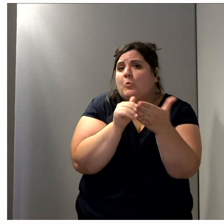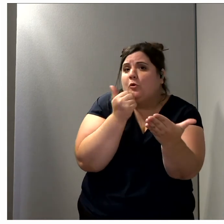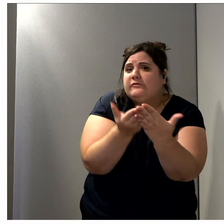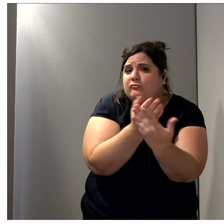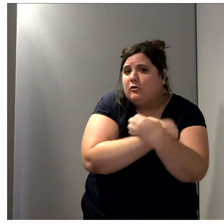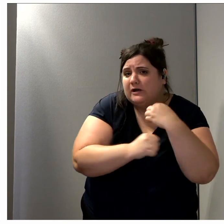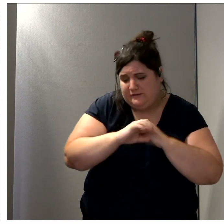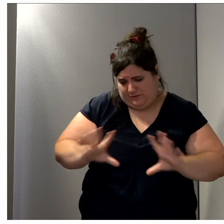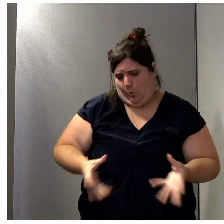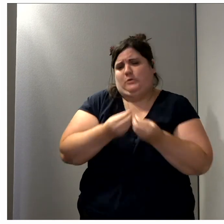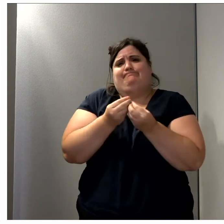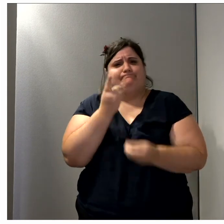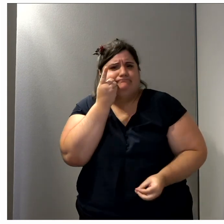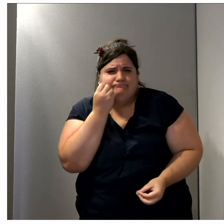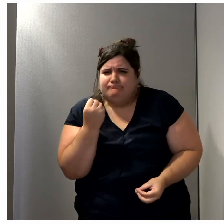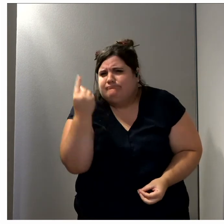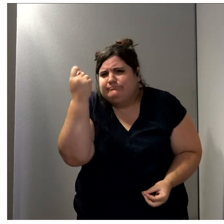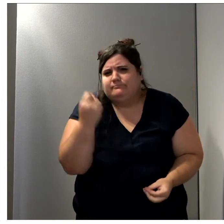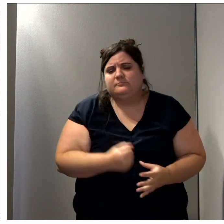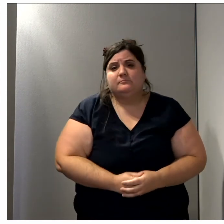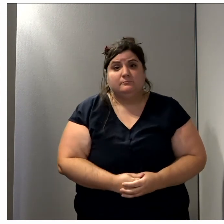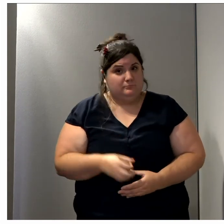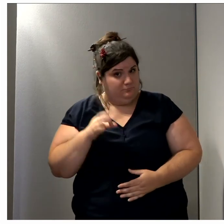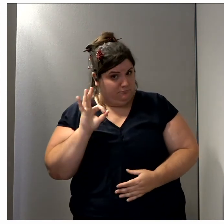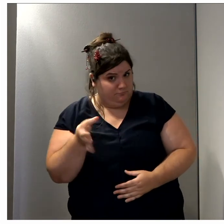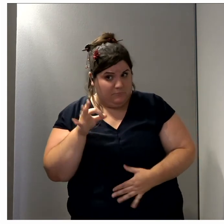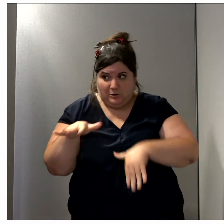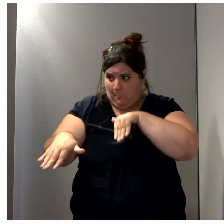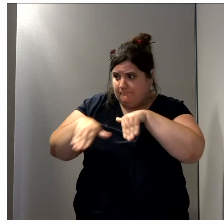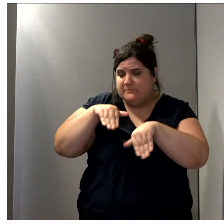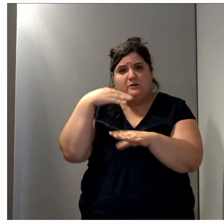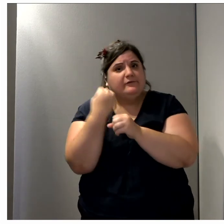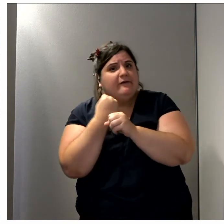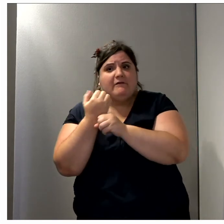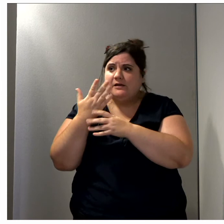Donc, il y a là effectivement dématérialisation des démarches